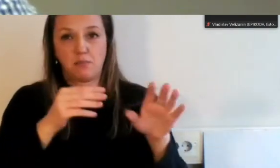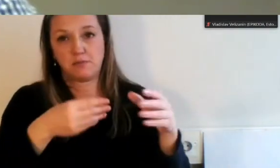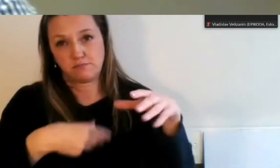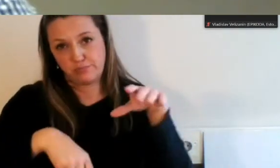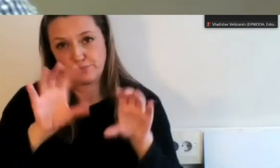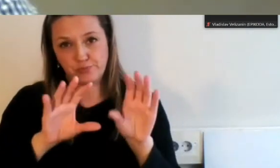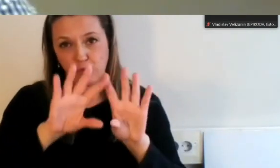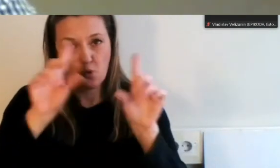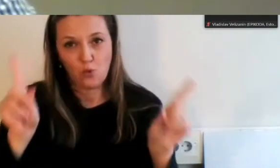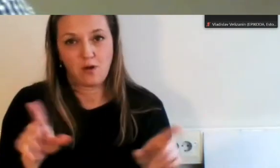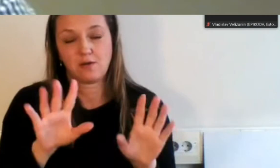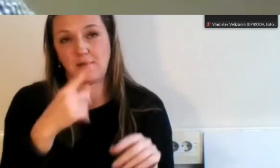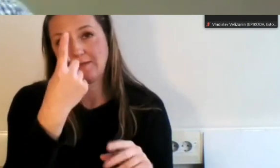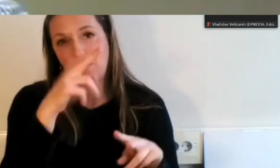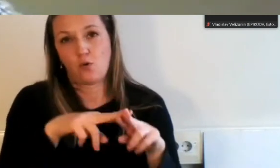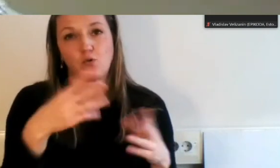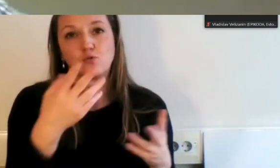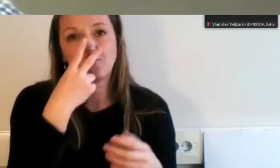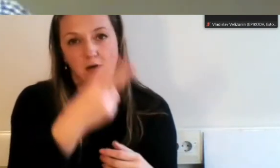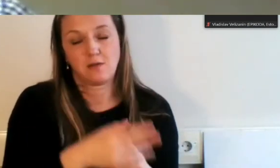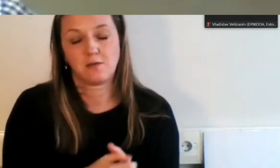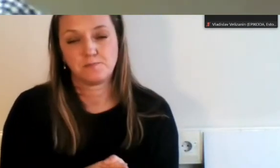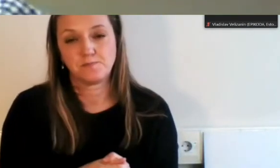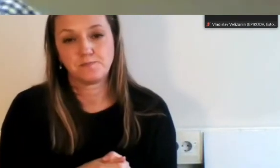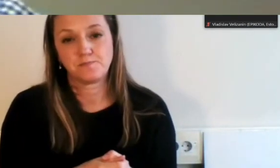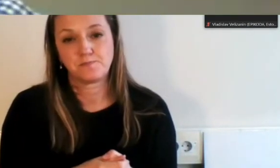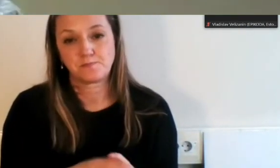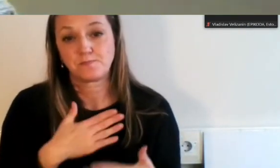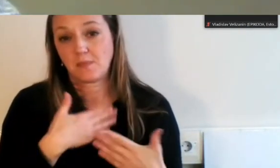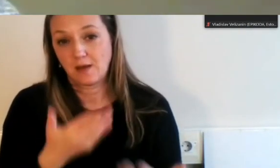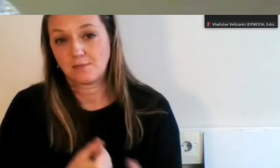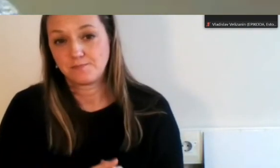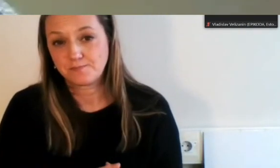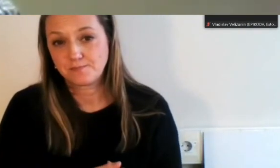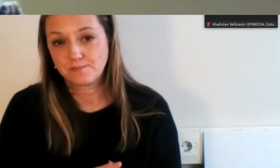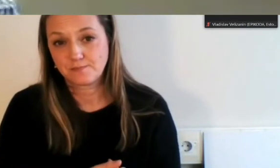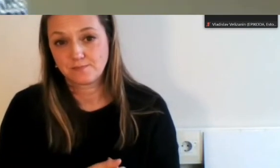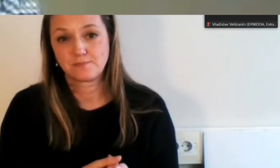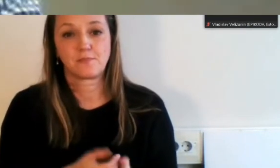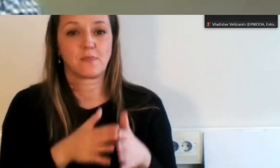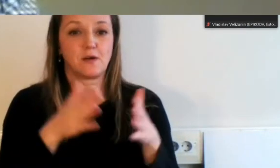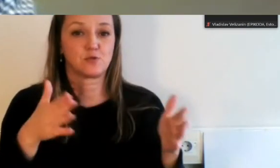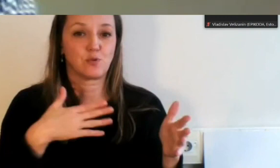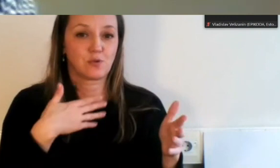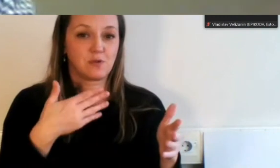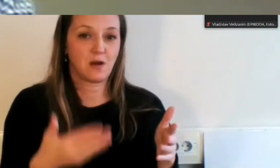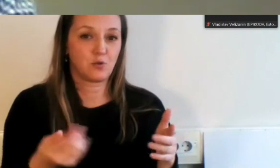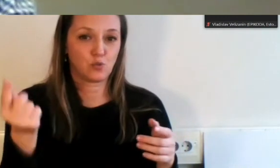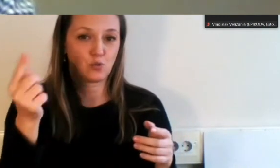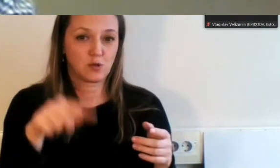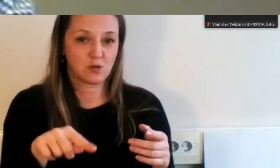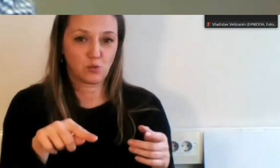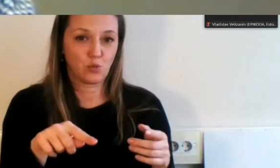küsimuse chatist ja siis saame sellele teemale joone alla tõmmata tänaseks. Et Tarmo on tundnud huvi, et